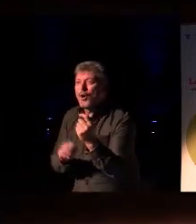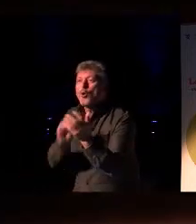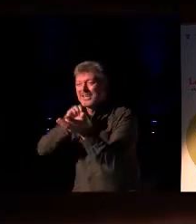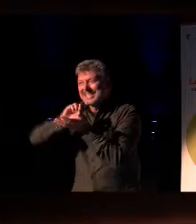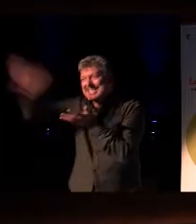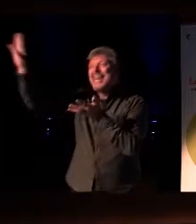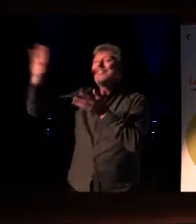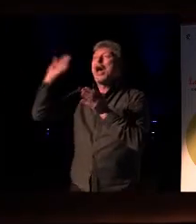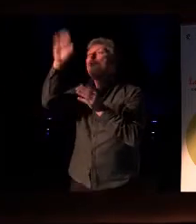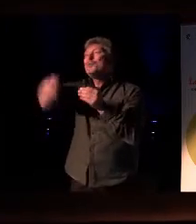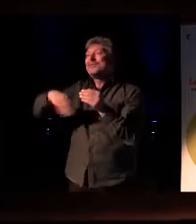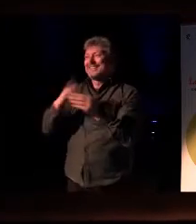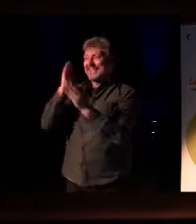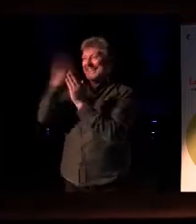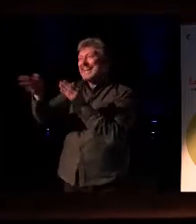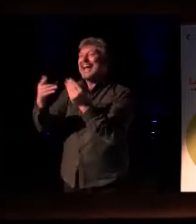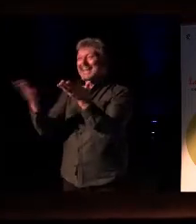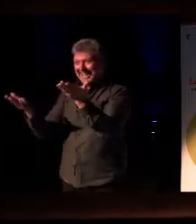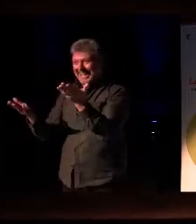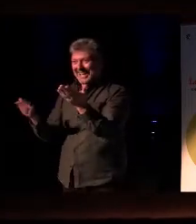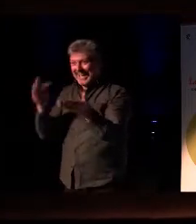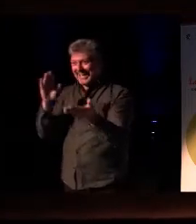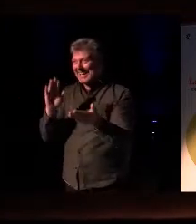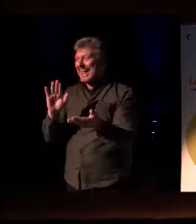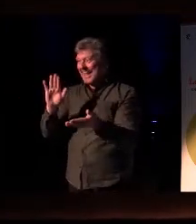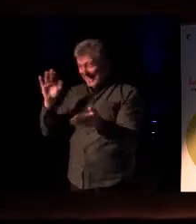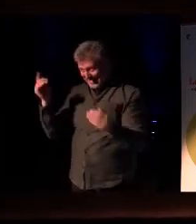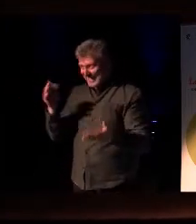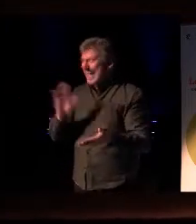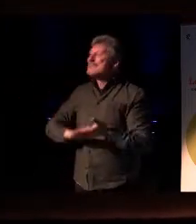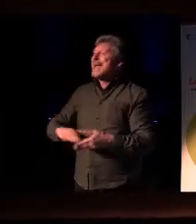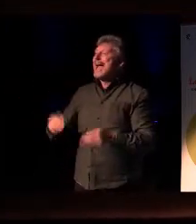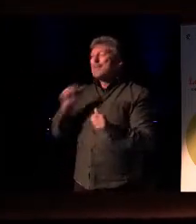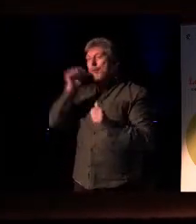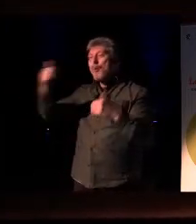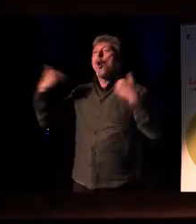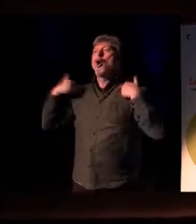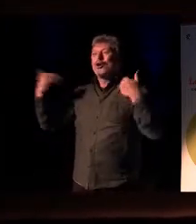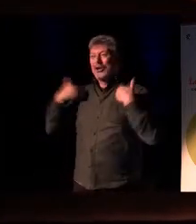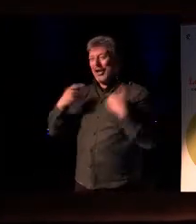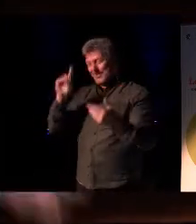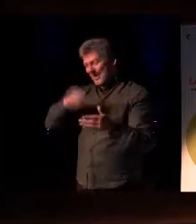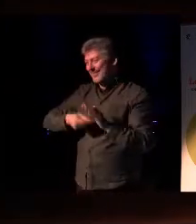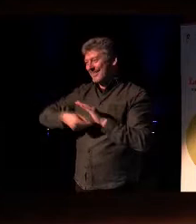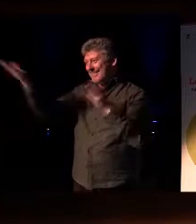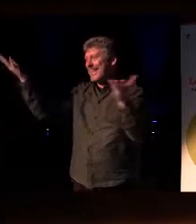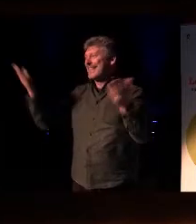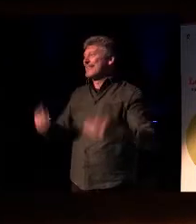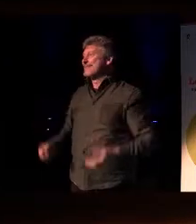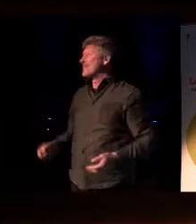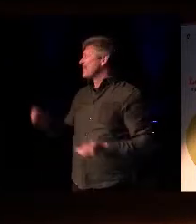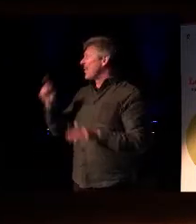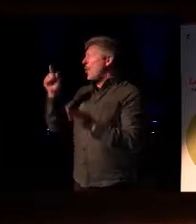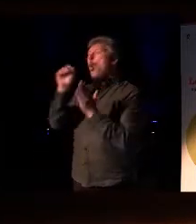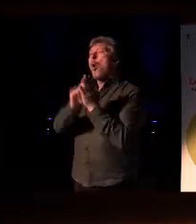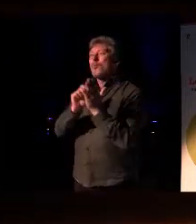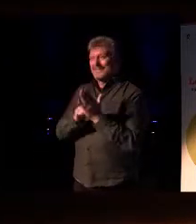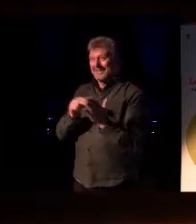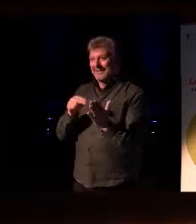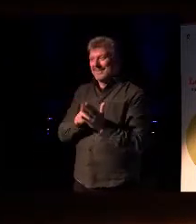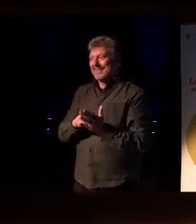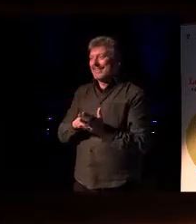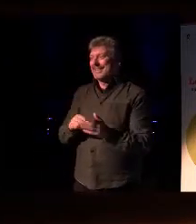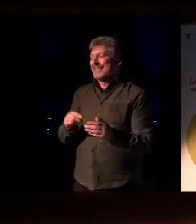direkten. Jeg med på morgengym. Oppskrift står her. Og her står oppskrift I. Og